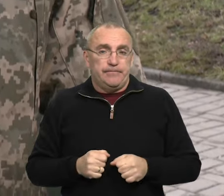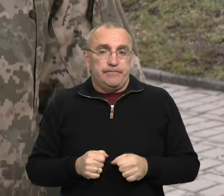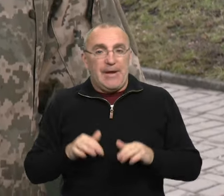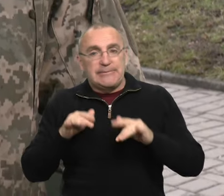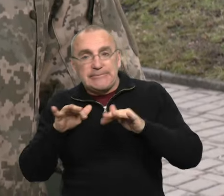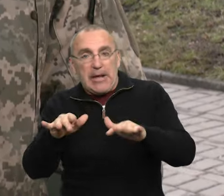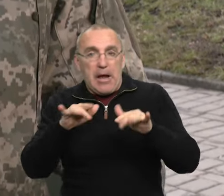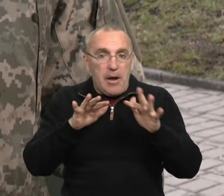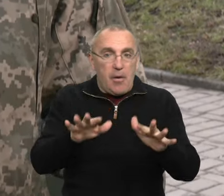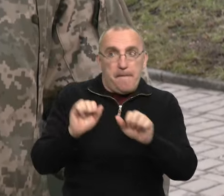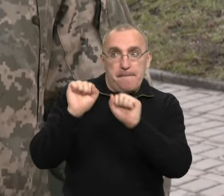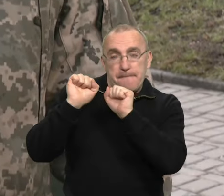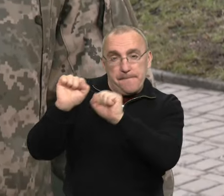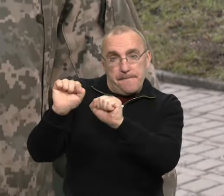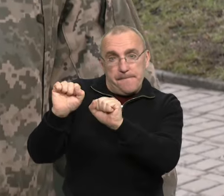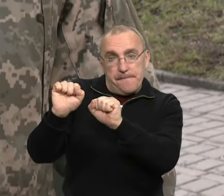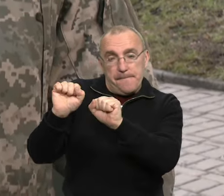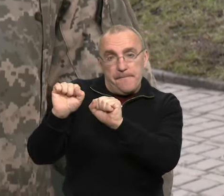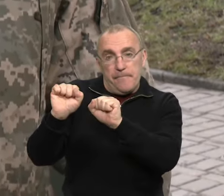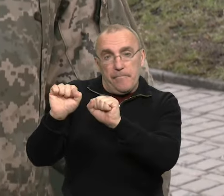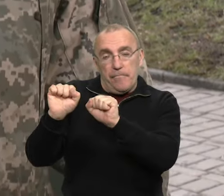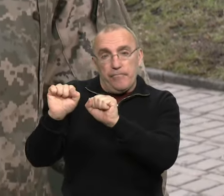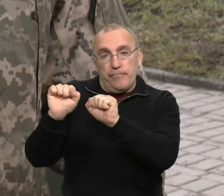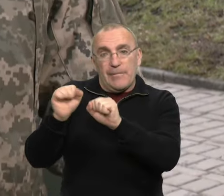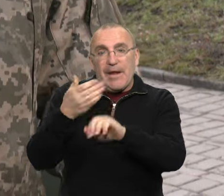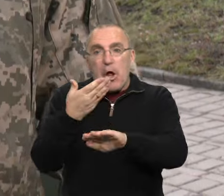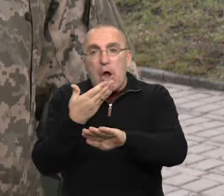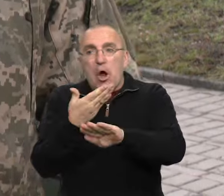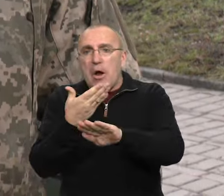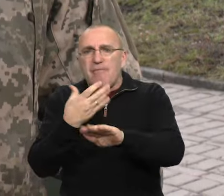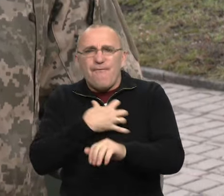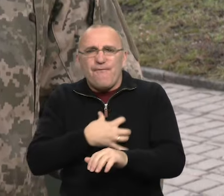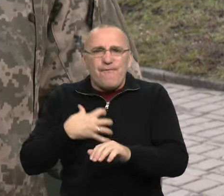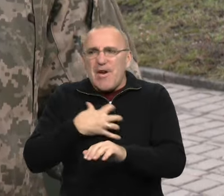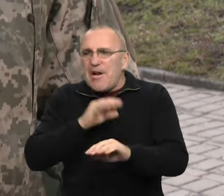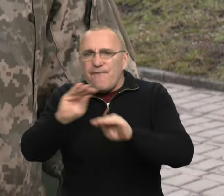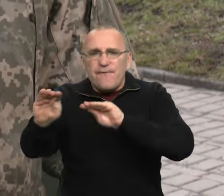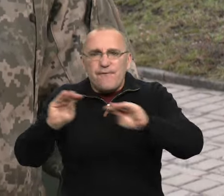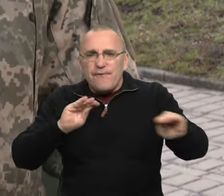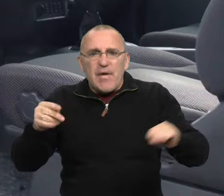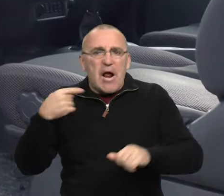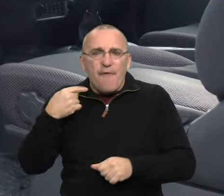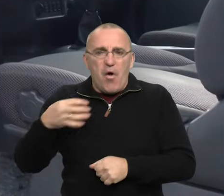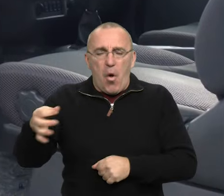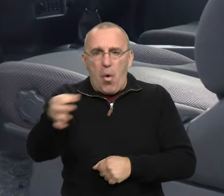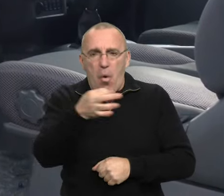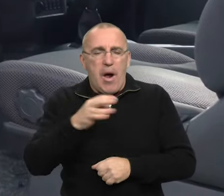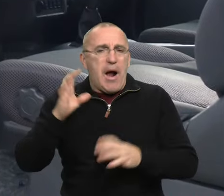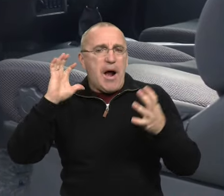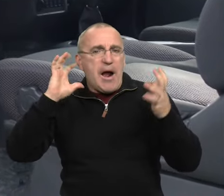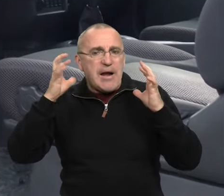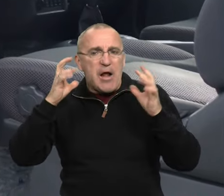заходи по прикриттю якби критичної інфраструктури Кіровоградської області